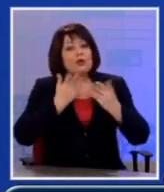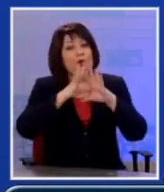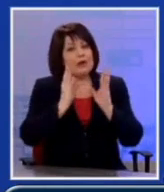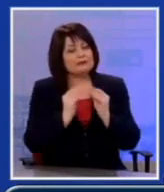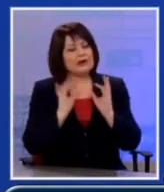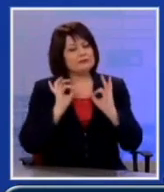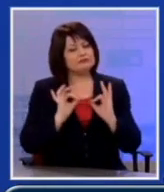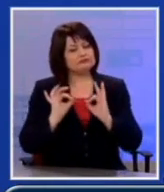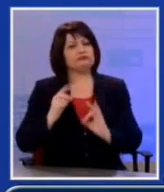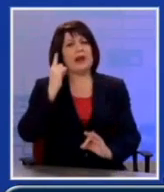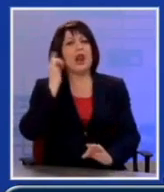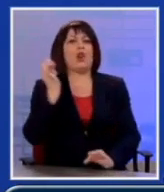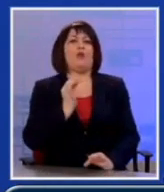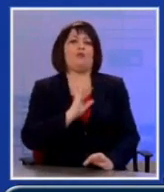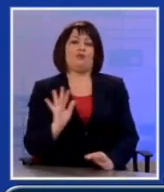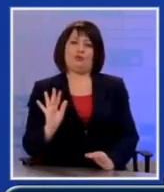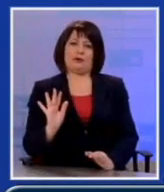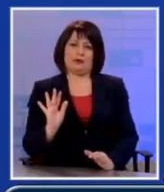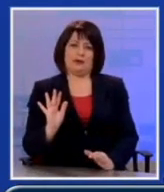πρόβλεψη πολύ